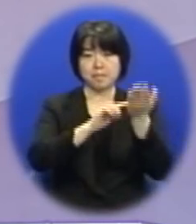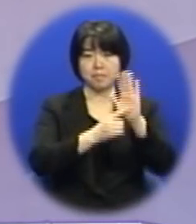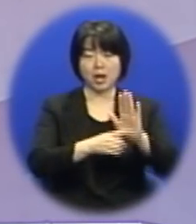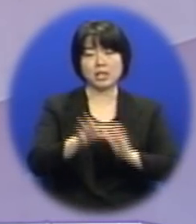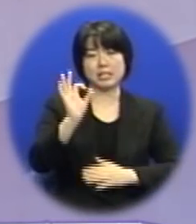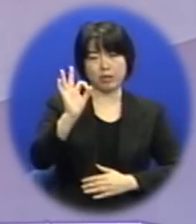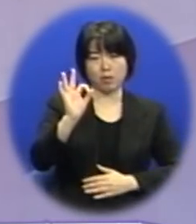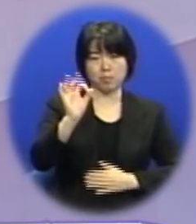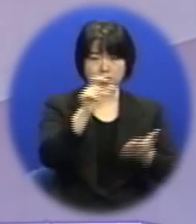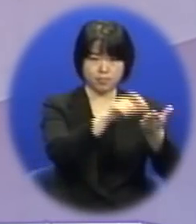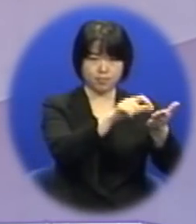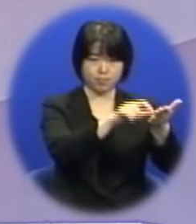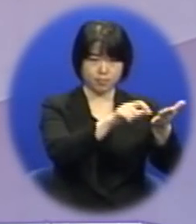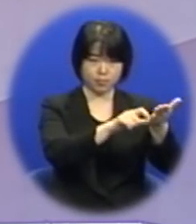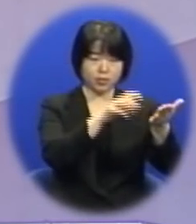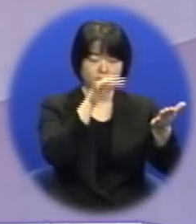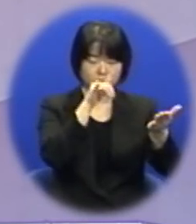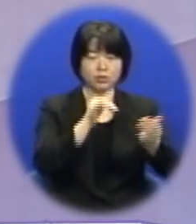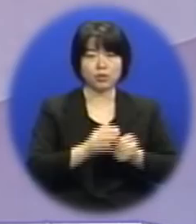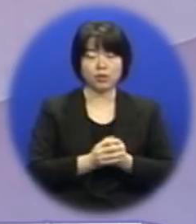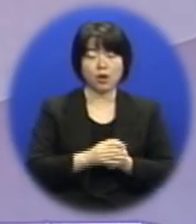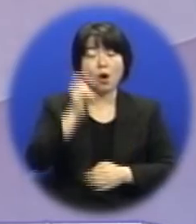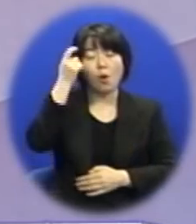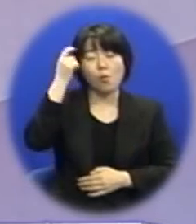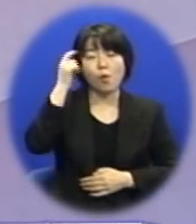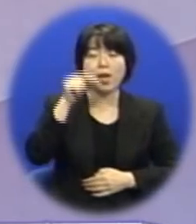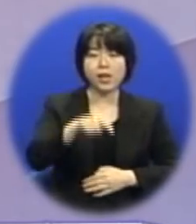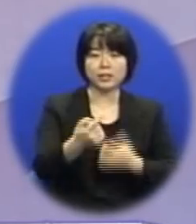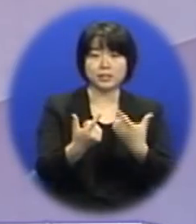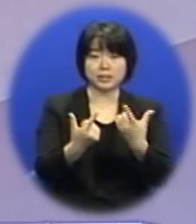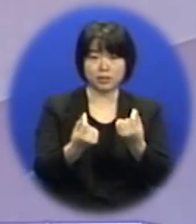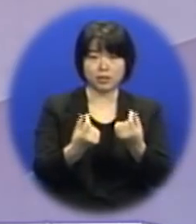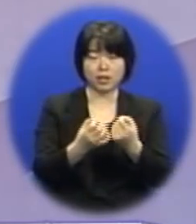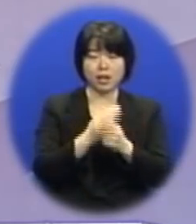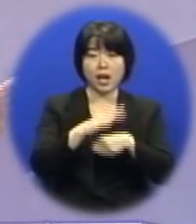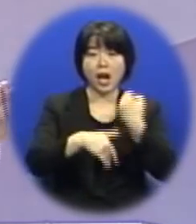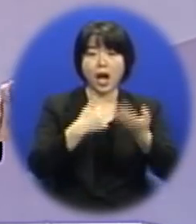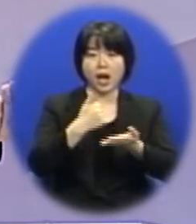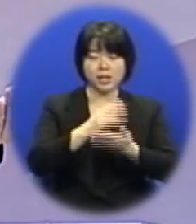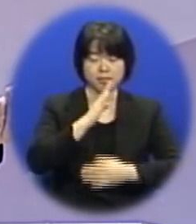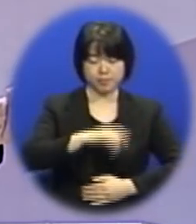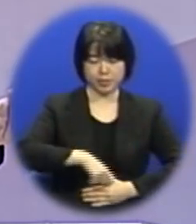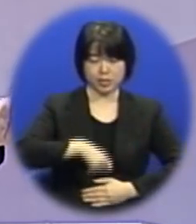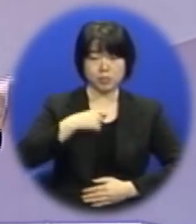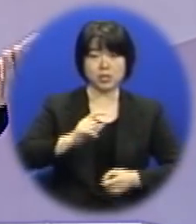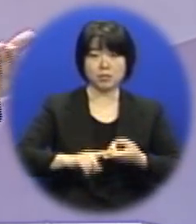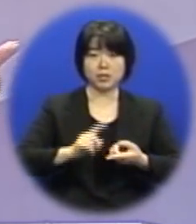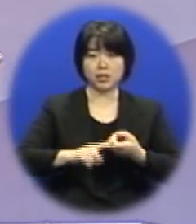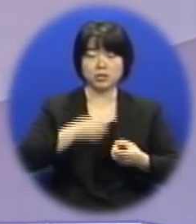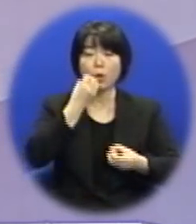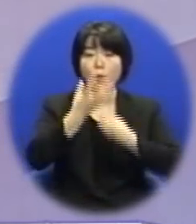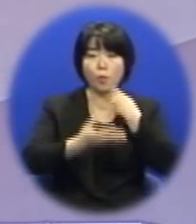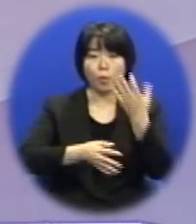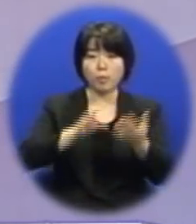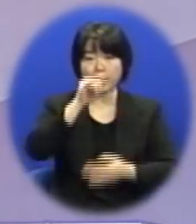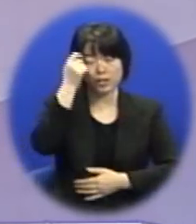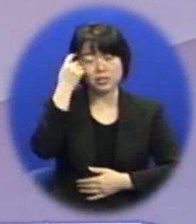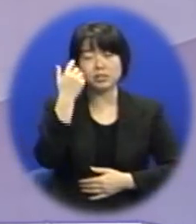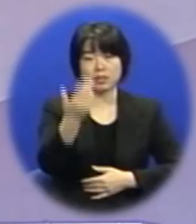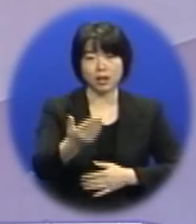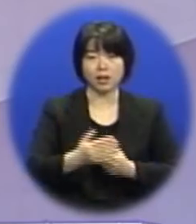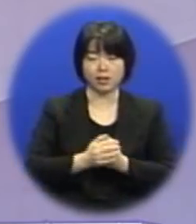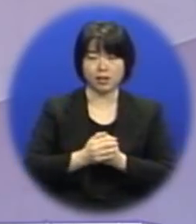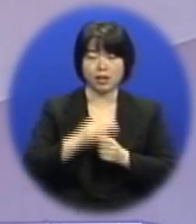10번이나 나옵니다. 왜 그렇게 하나님의 신실함에 대해서 고백했느냐? 하나님은 약속한